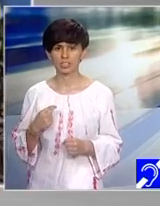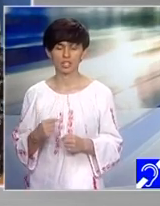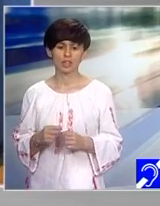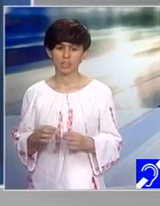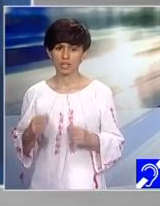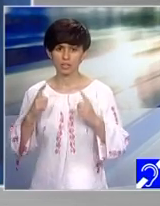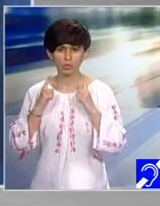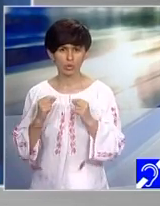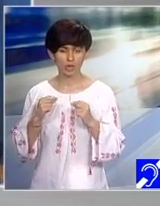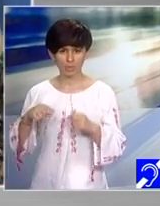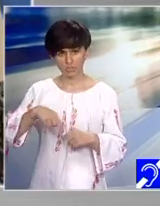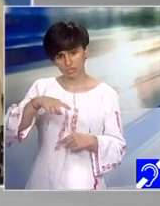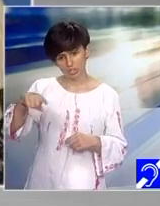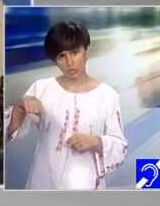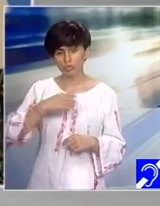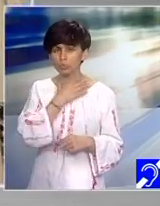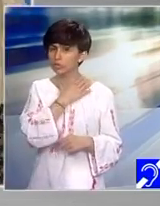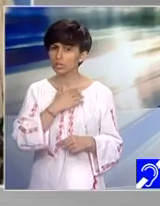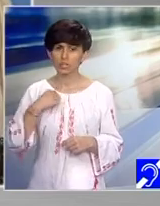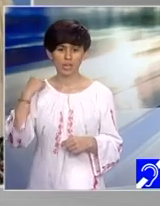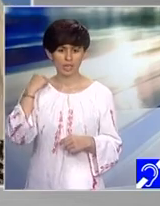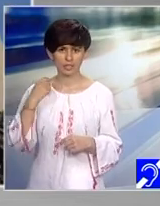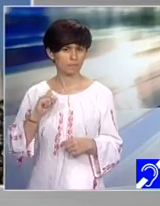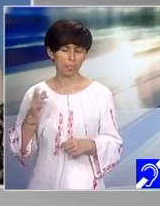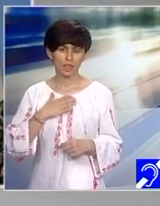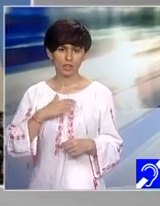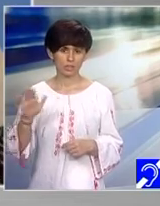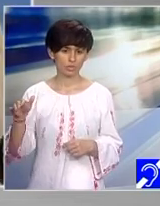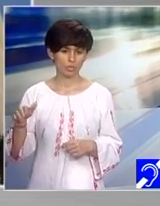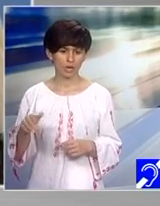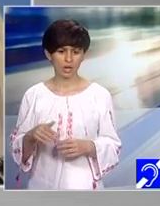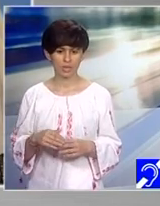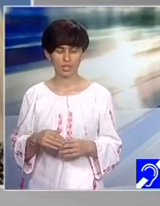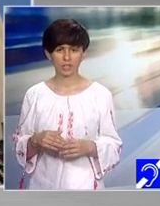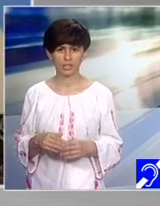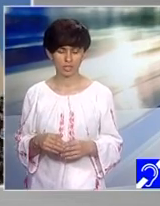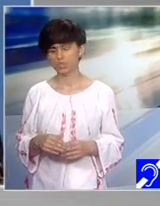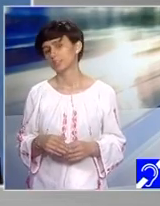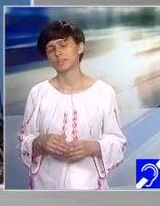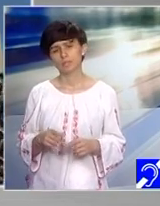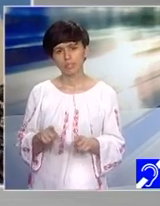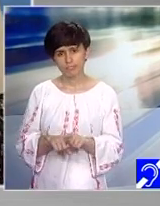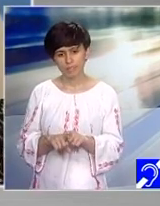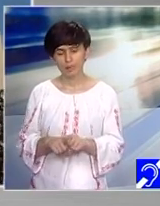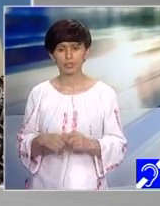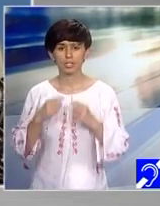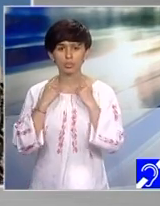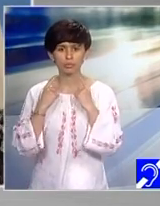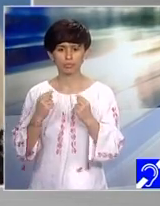pânza se adună în jurul gâtului, n-are, așa cum este la o cămașă de tip T, un